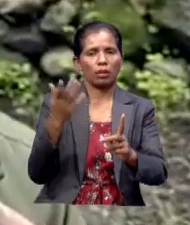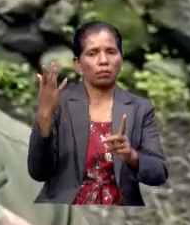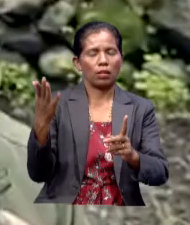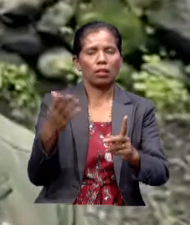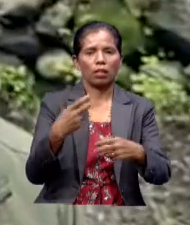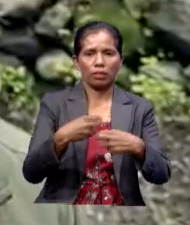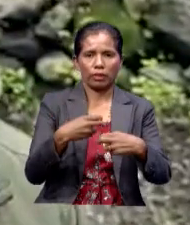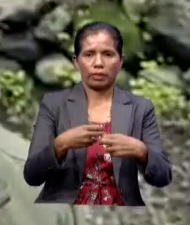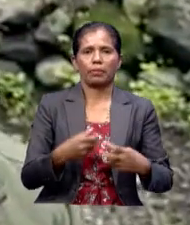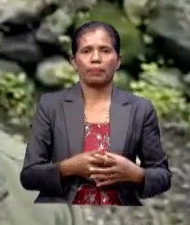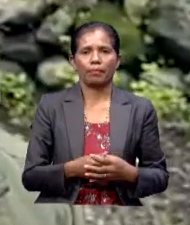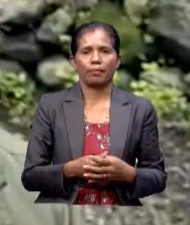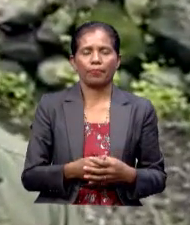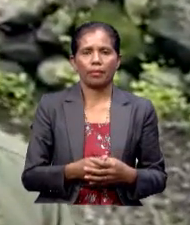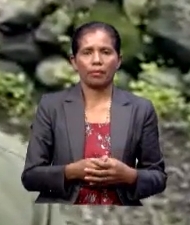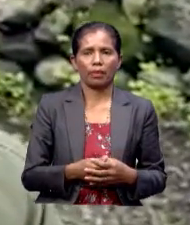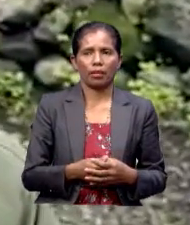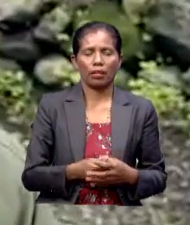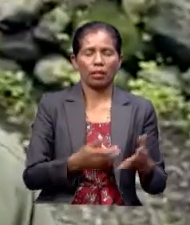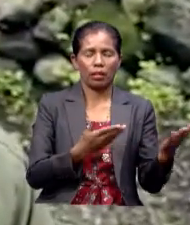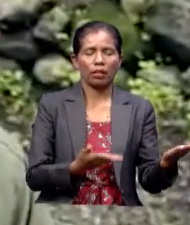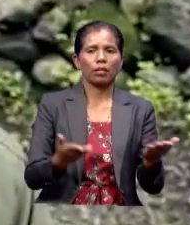garak enorme komunidad